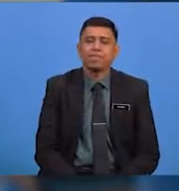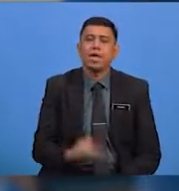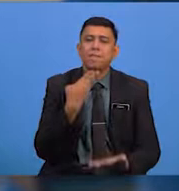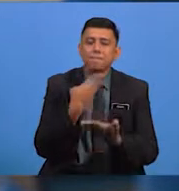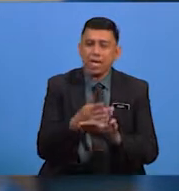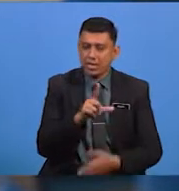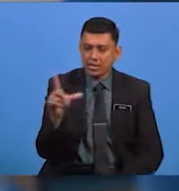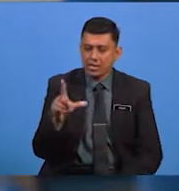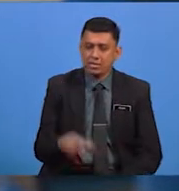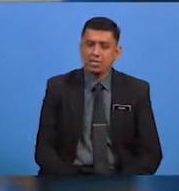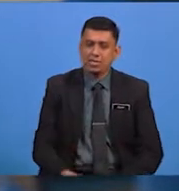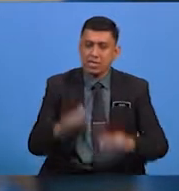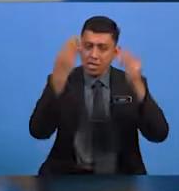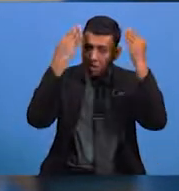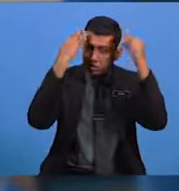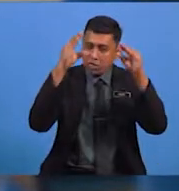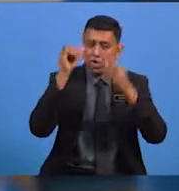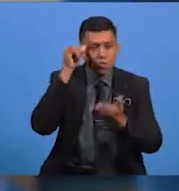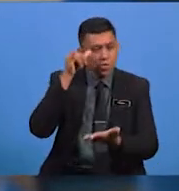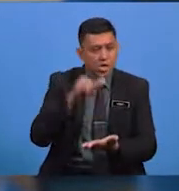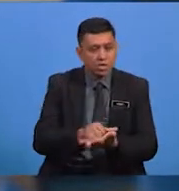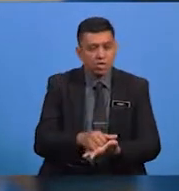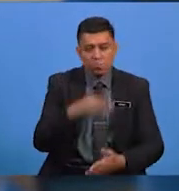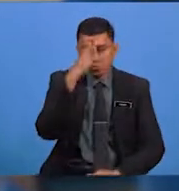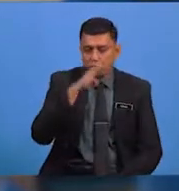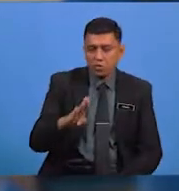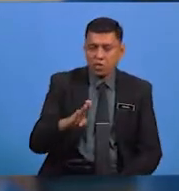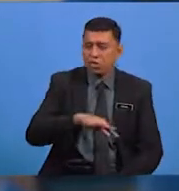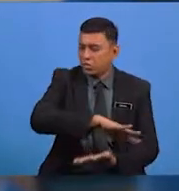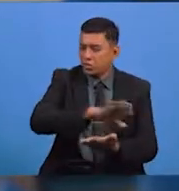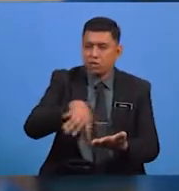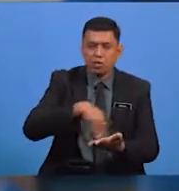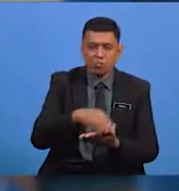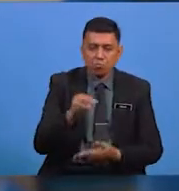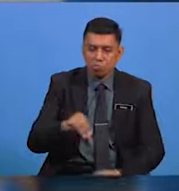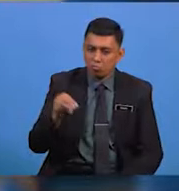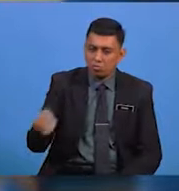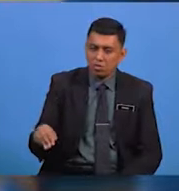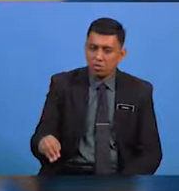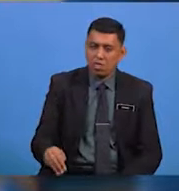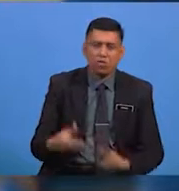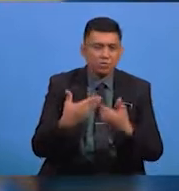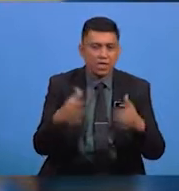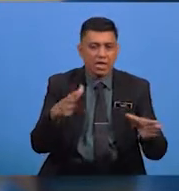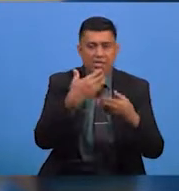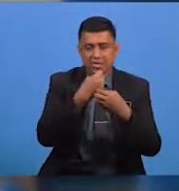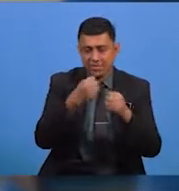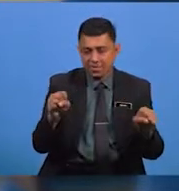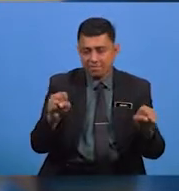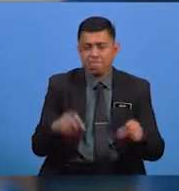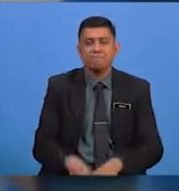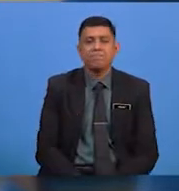Baiklah, cikgu yakin bahawa semua murid telah pun bersedia